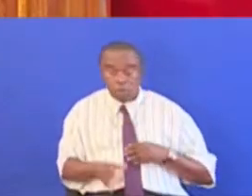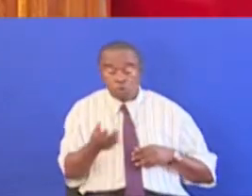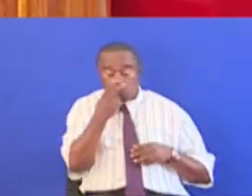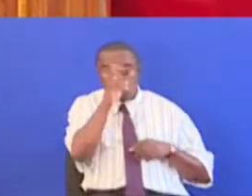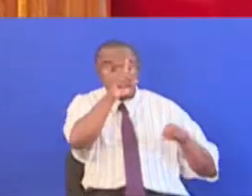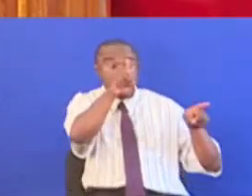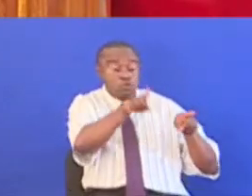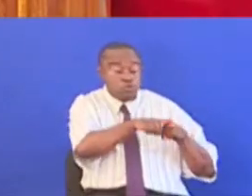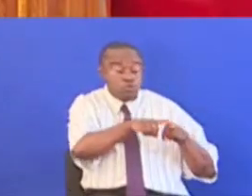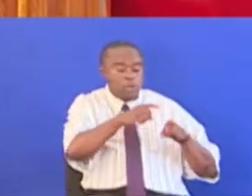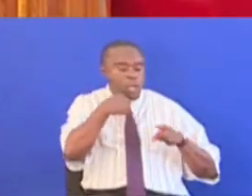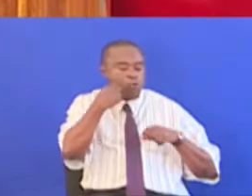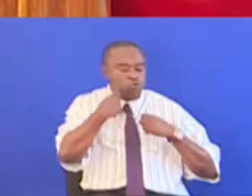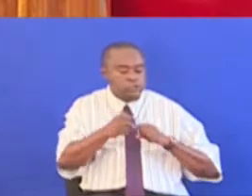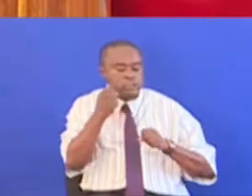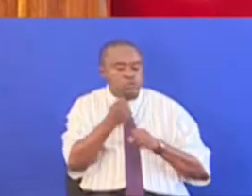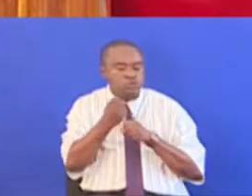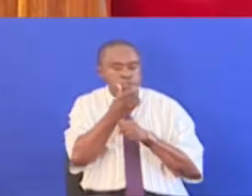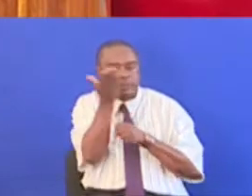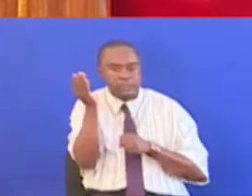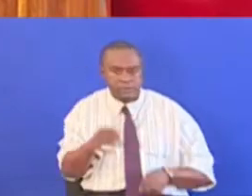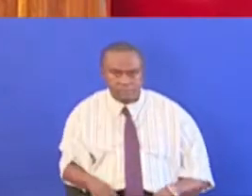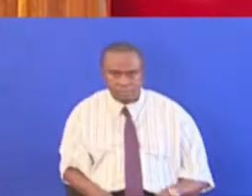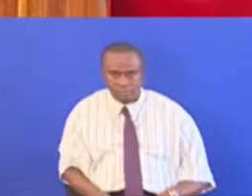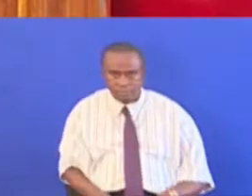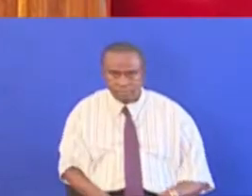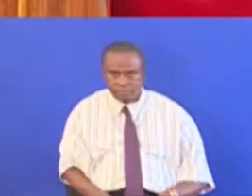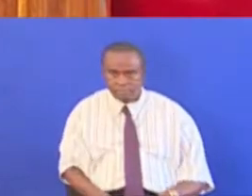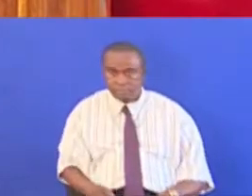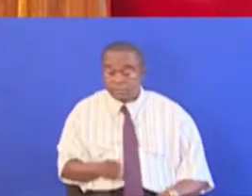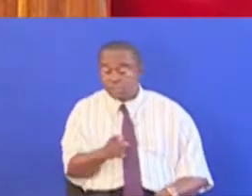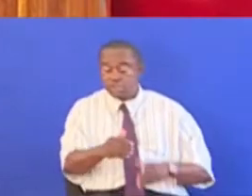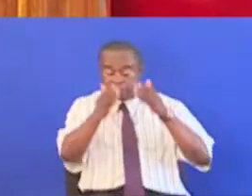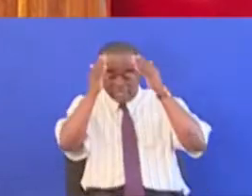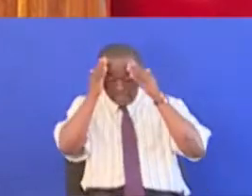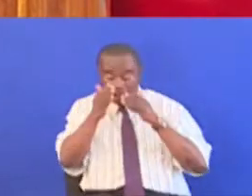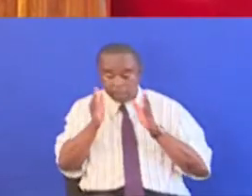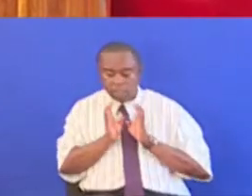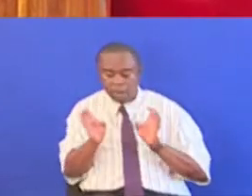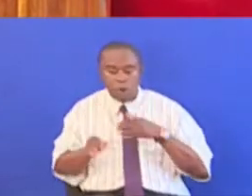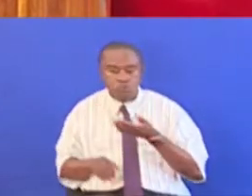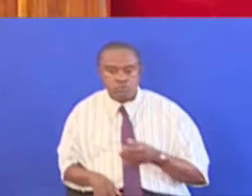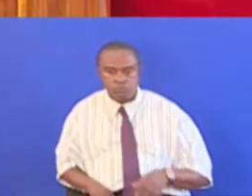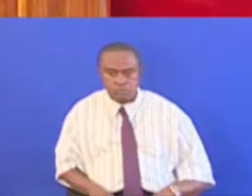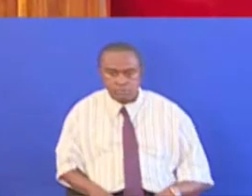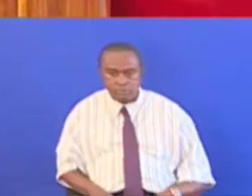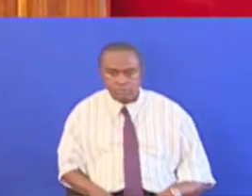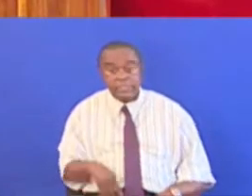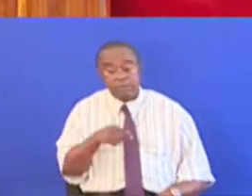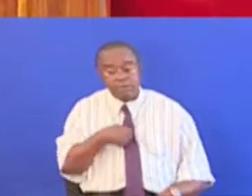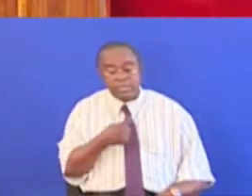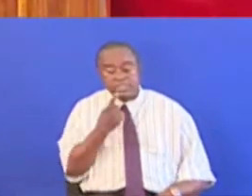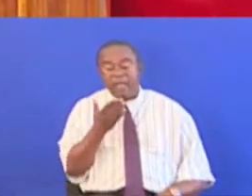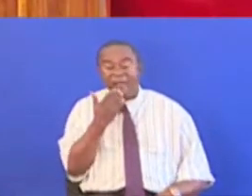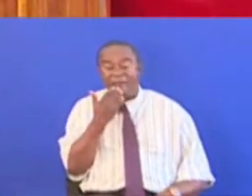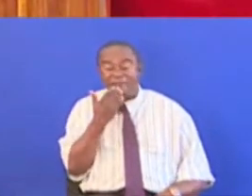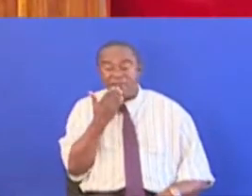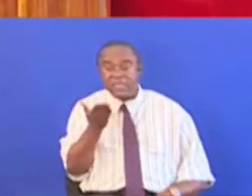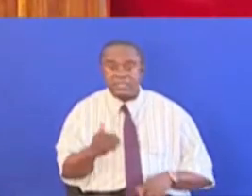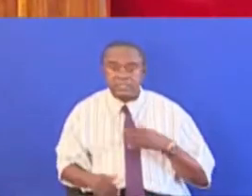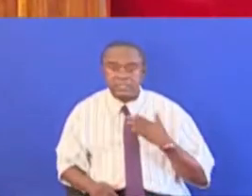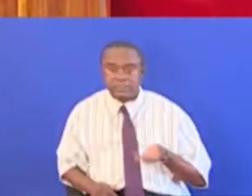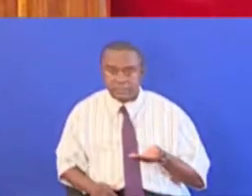zao au kufanya shughuli nyingine. Hili la hadhi maalum ndilo lenye mwafaka hapa Tanzania. Na mimi nasema ni bora, kama